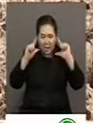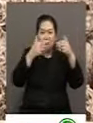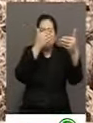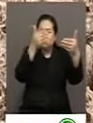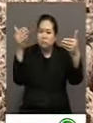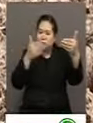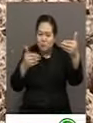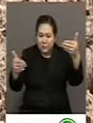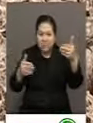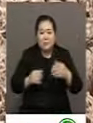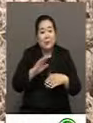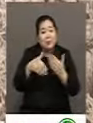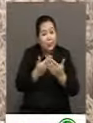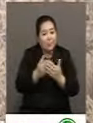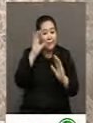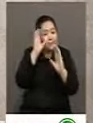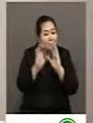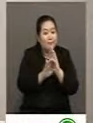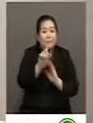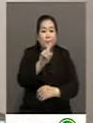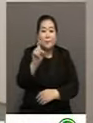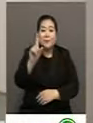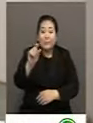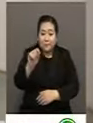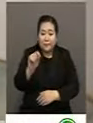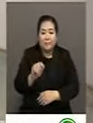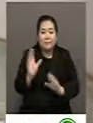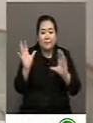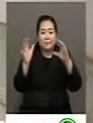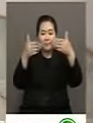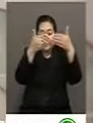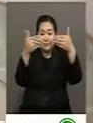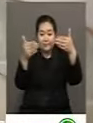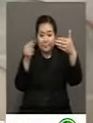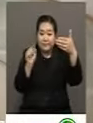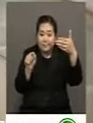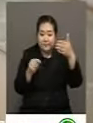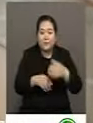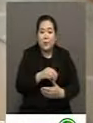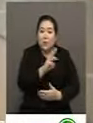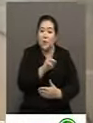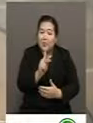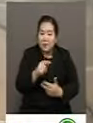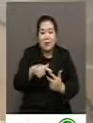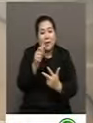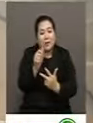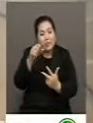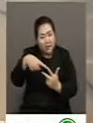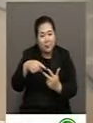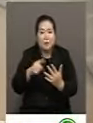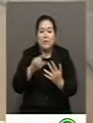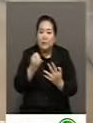าถึง120ภาพอย่างชุด Workers, Exodus และ Genesis นิทรรศ